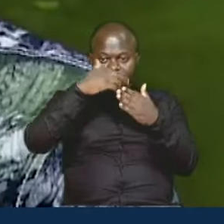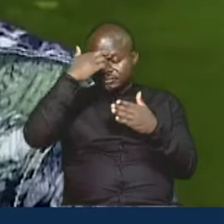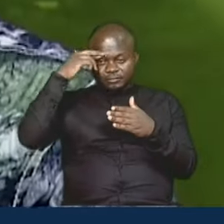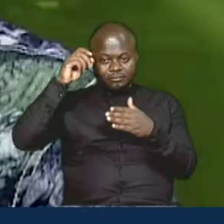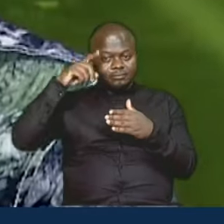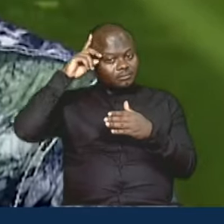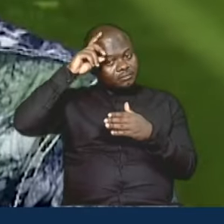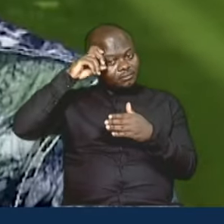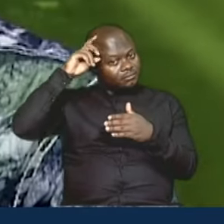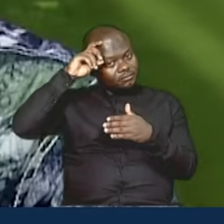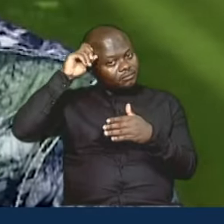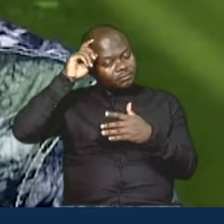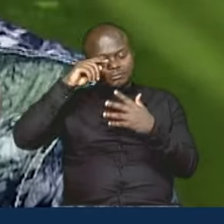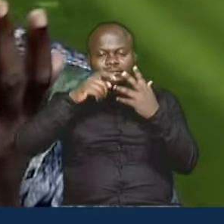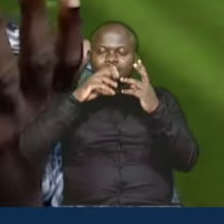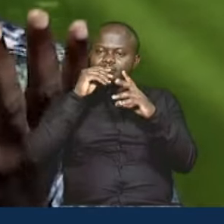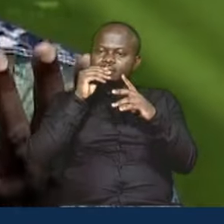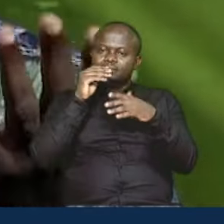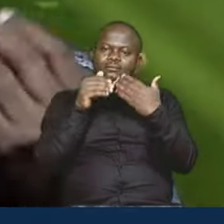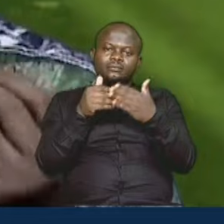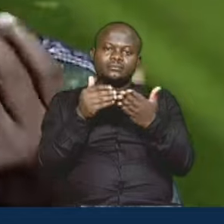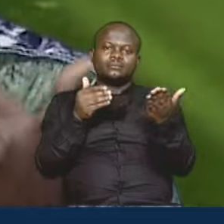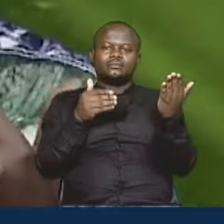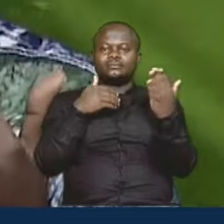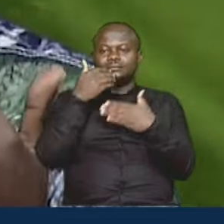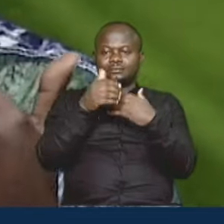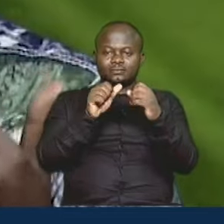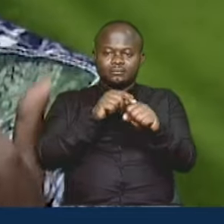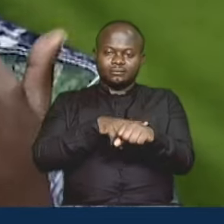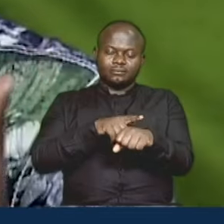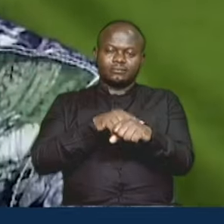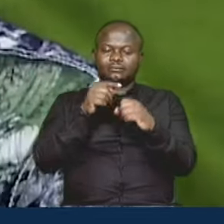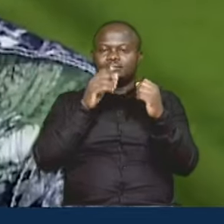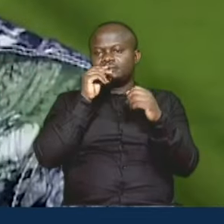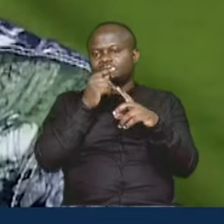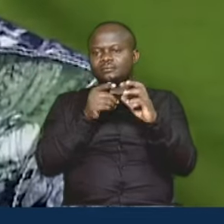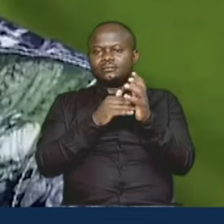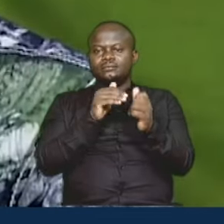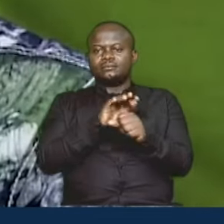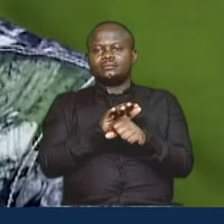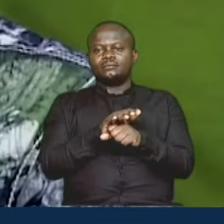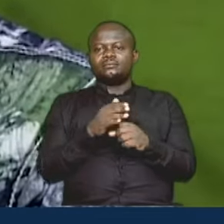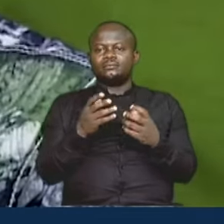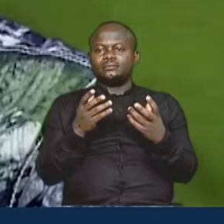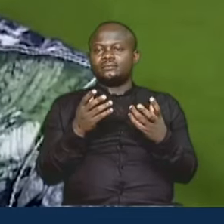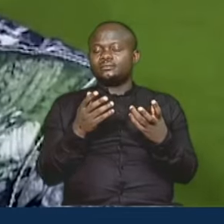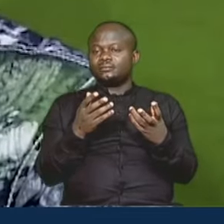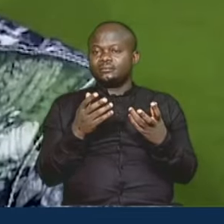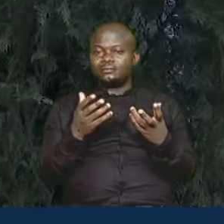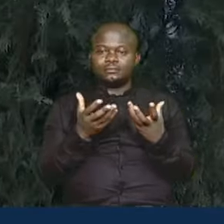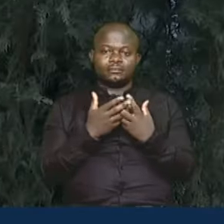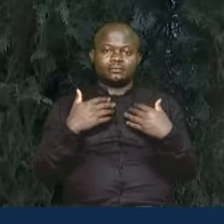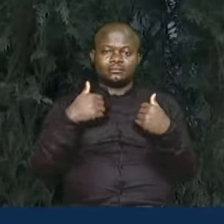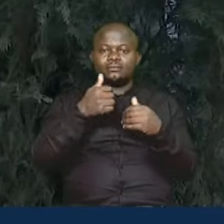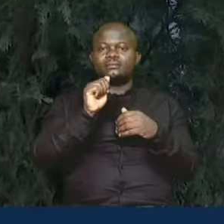gutekereza ibintu agiye kuvuga agafata umwanya ibintu ari buvuge cyane cyane ibintu biri sensible biri bijyanye n'ubuzima bwe